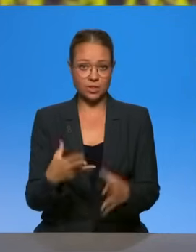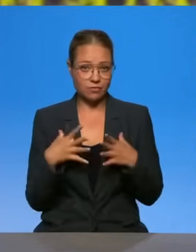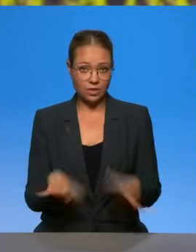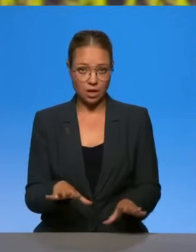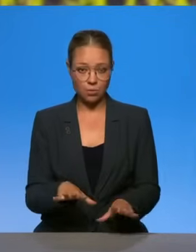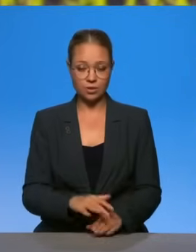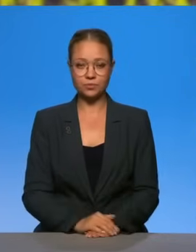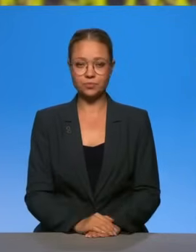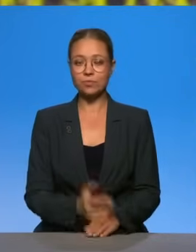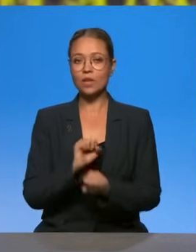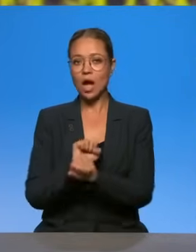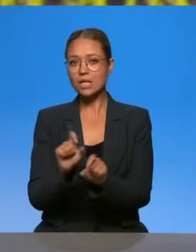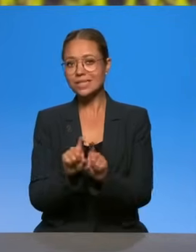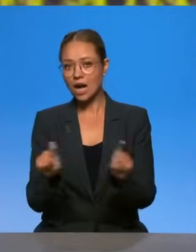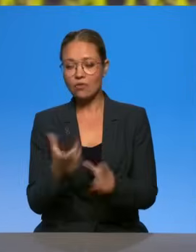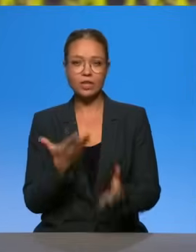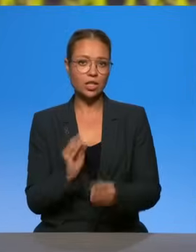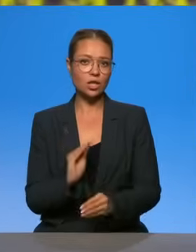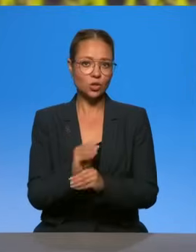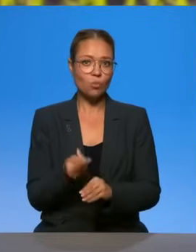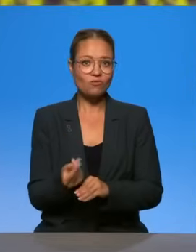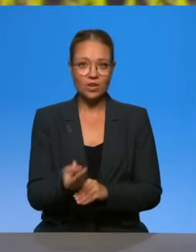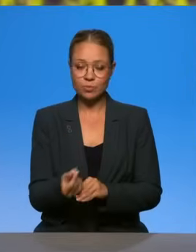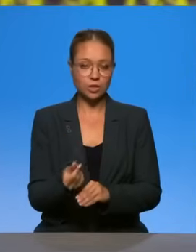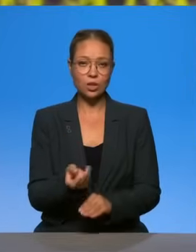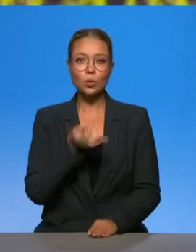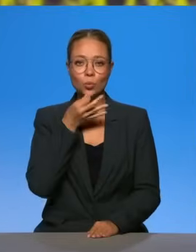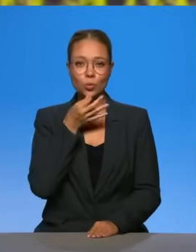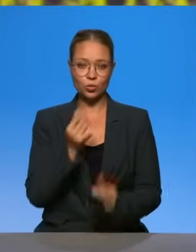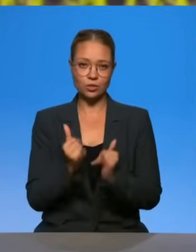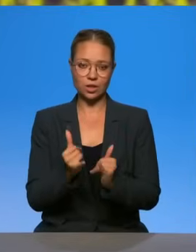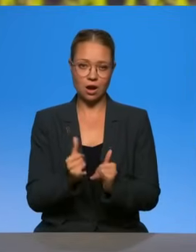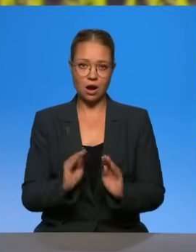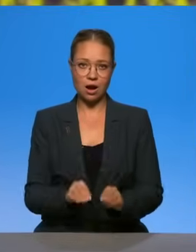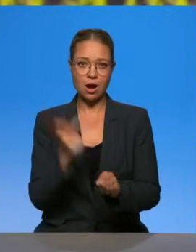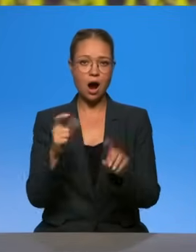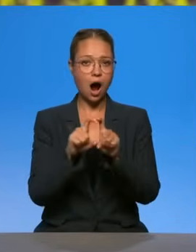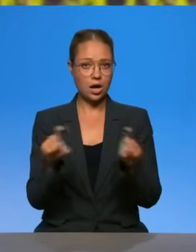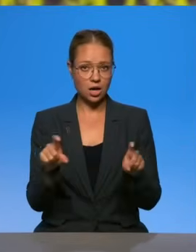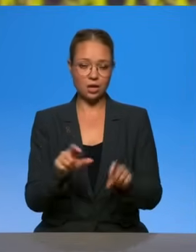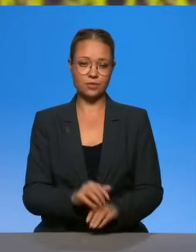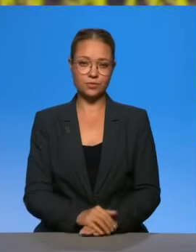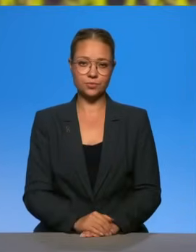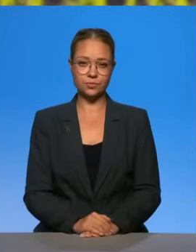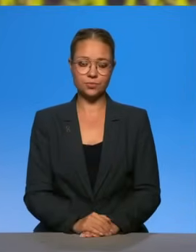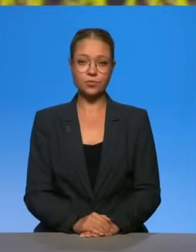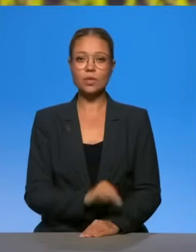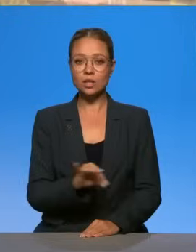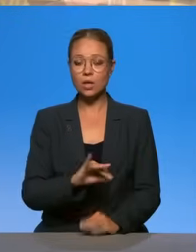ни дополнительные выплаты, не выплаченные аграрием. На них наложились, значит, вот эти